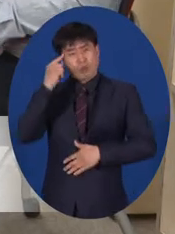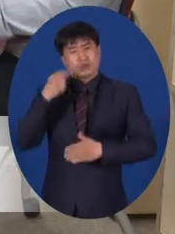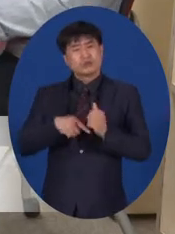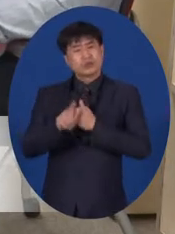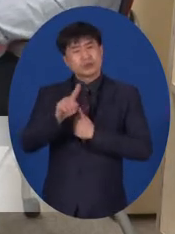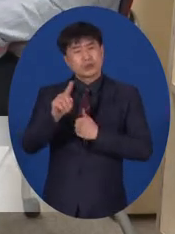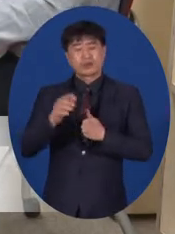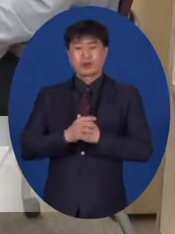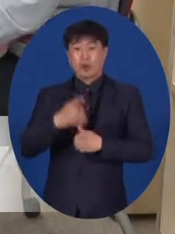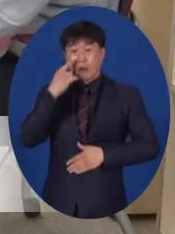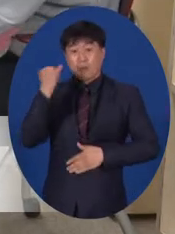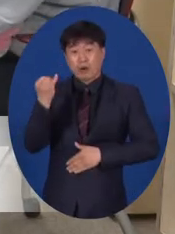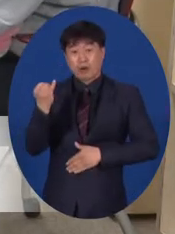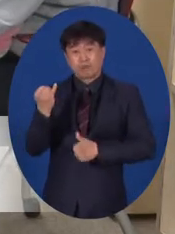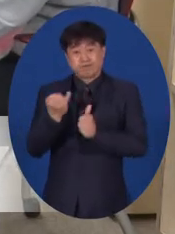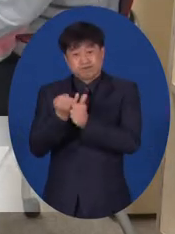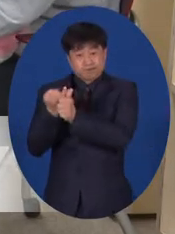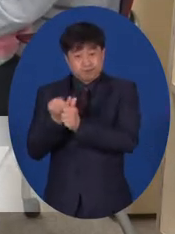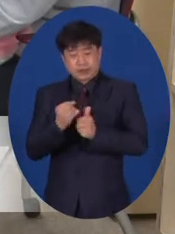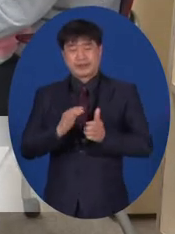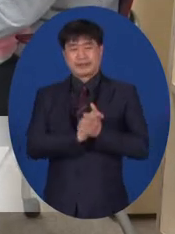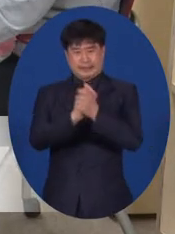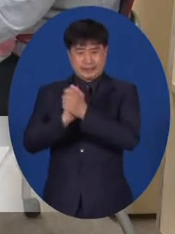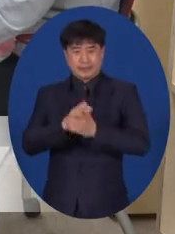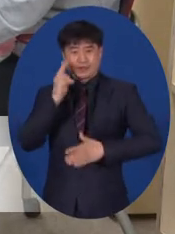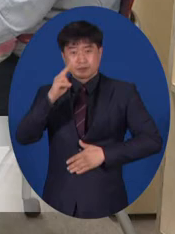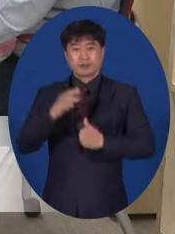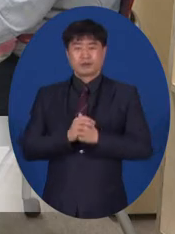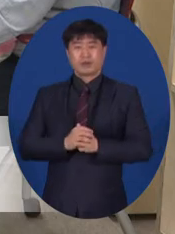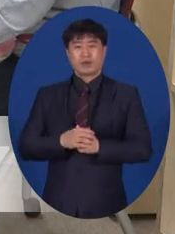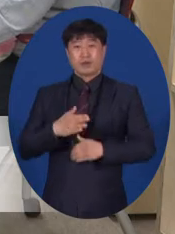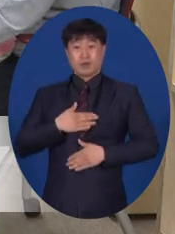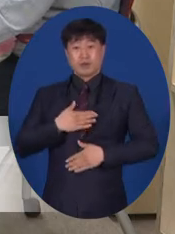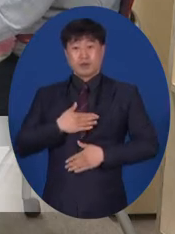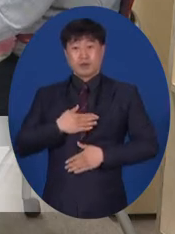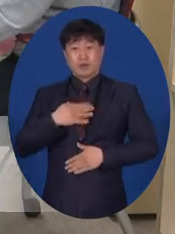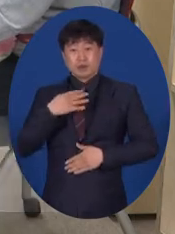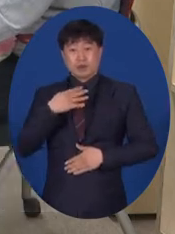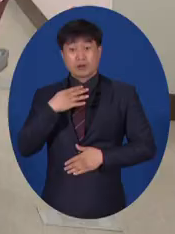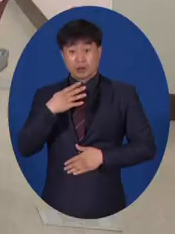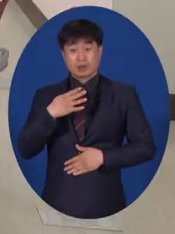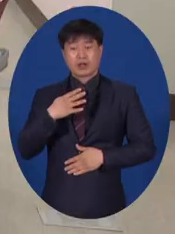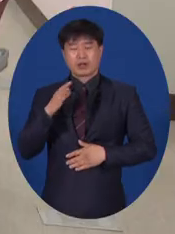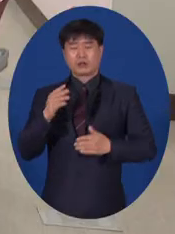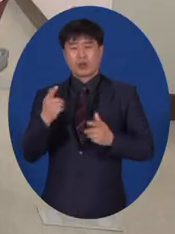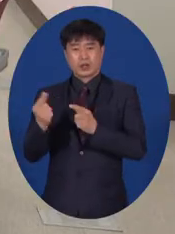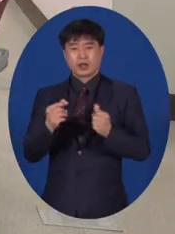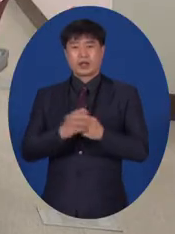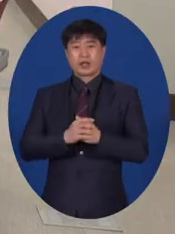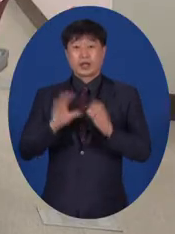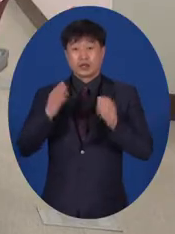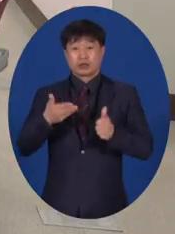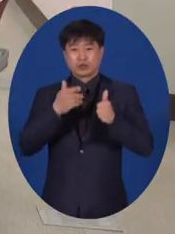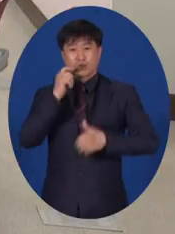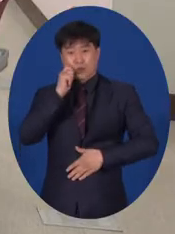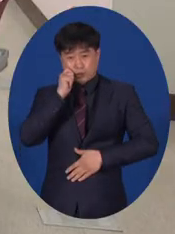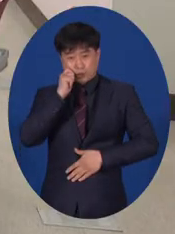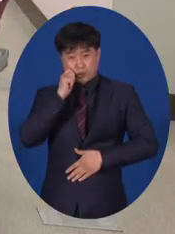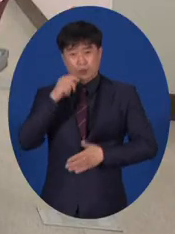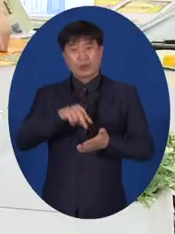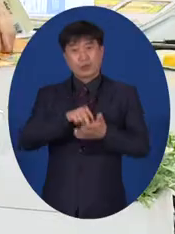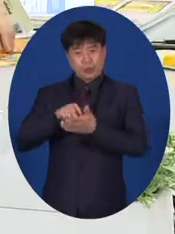저... 엄마랑 안 떨어지려고 해요. 엄마랑 애착관계가. 저희도 애도 그렇죠. 첫째, 남자 4살. 아이 키우는 게 좀